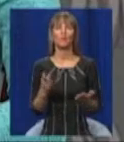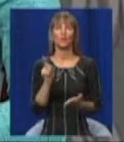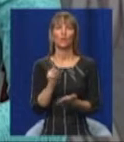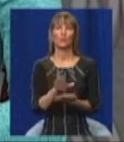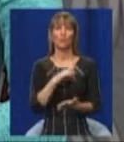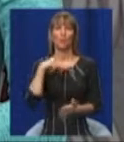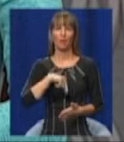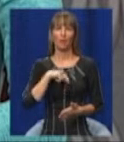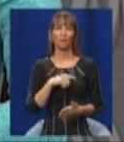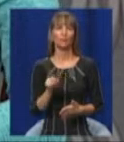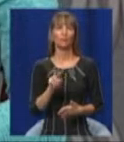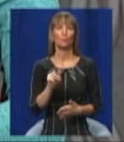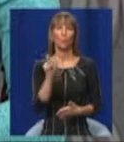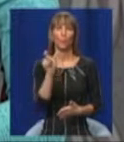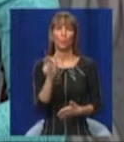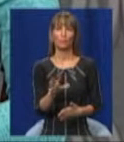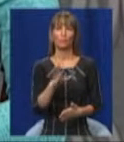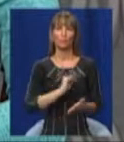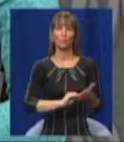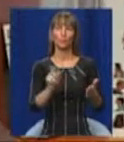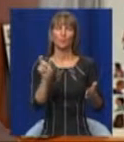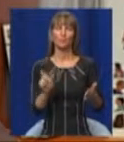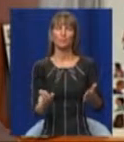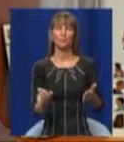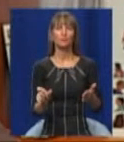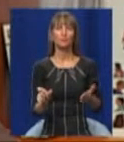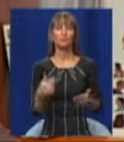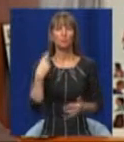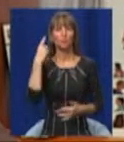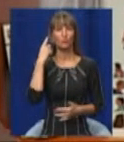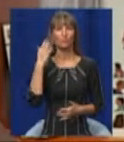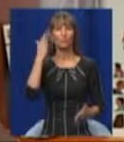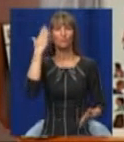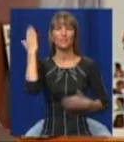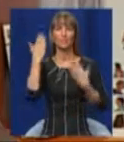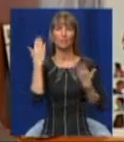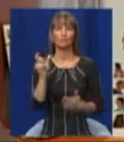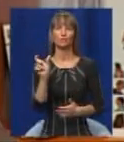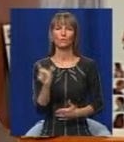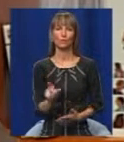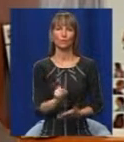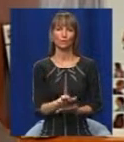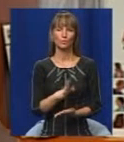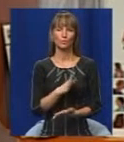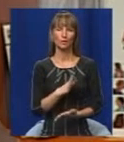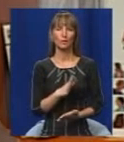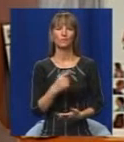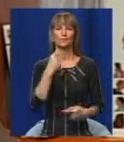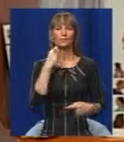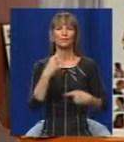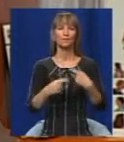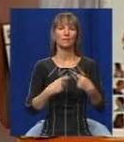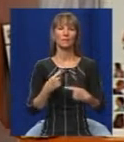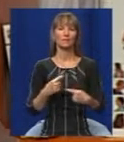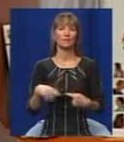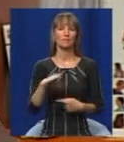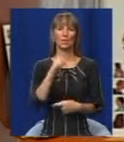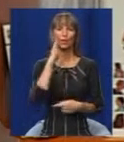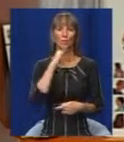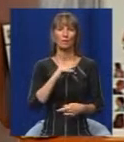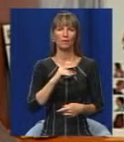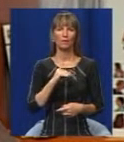була класним журналістом? Ну, во-первых, веселым человеком, ну, всегда везде успевать, ну,